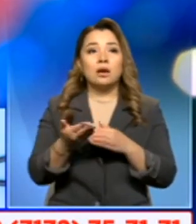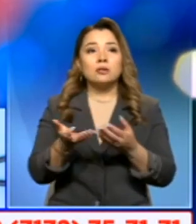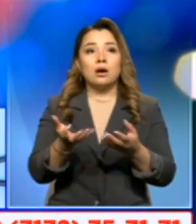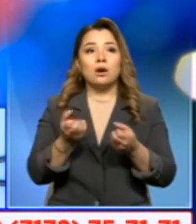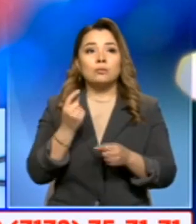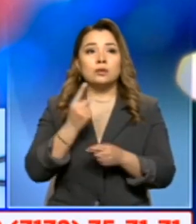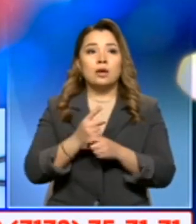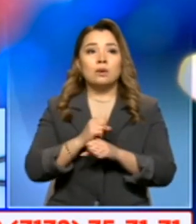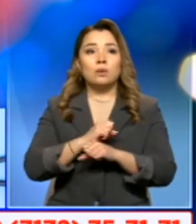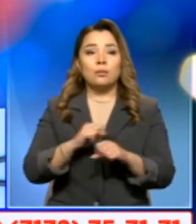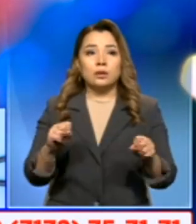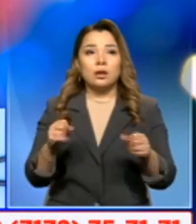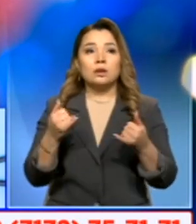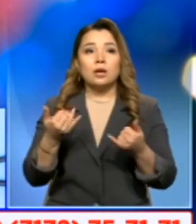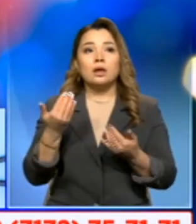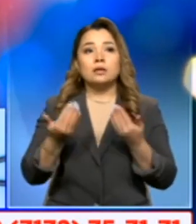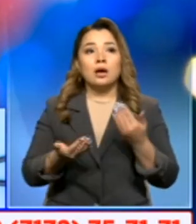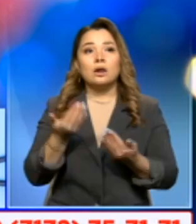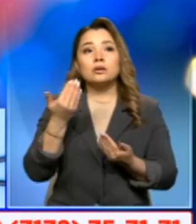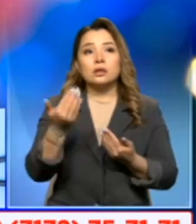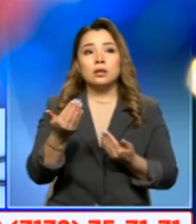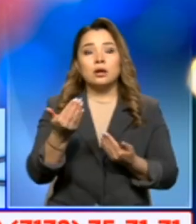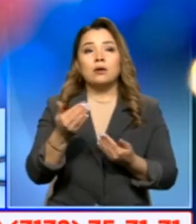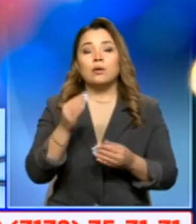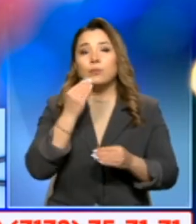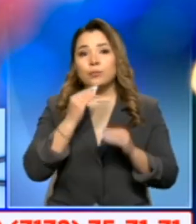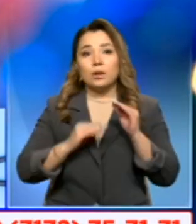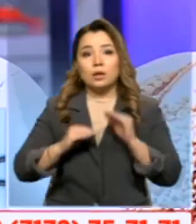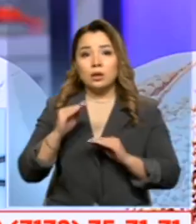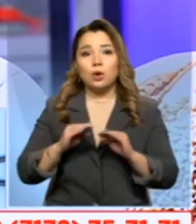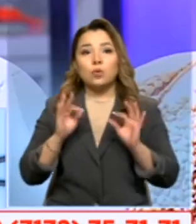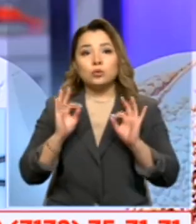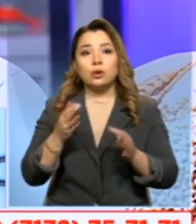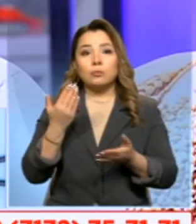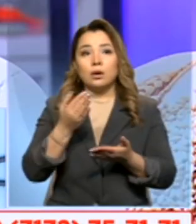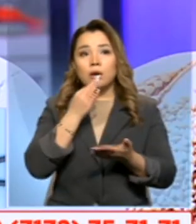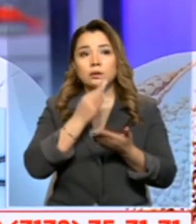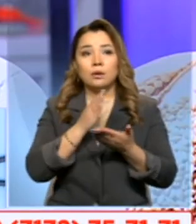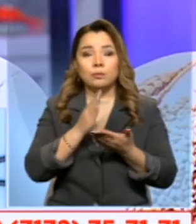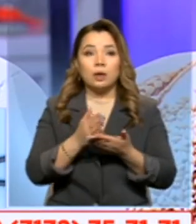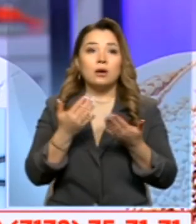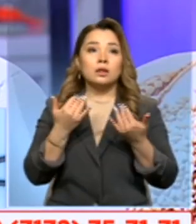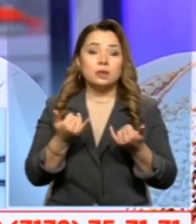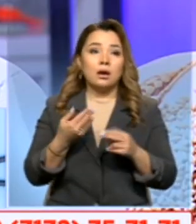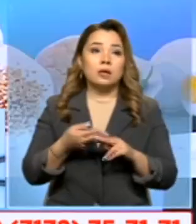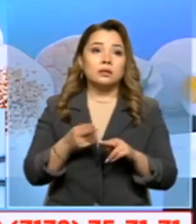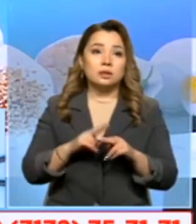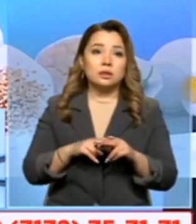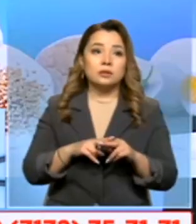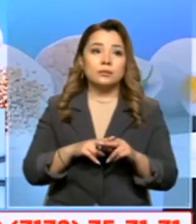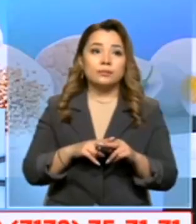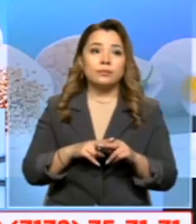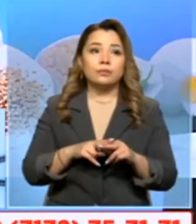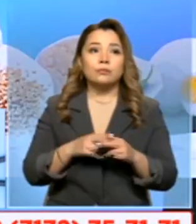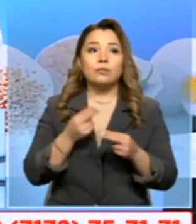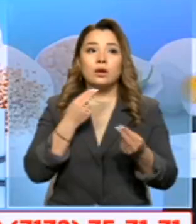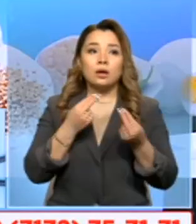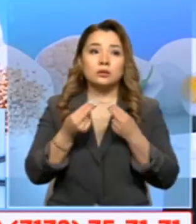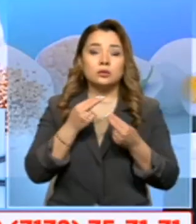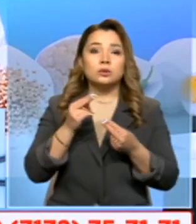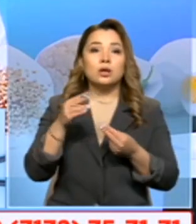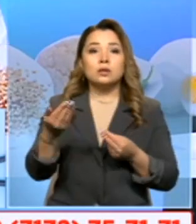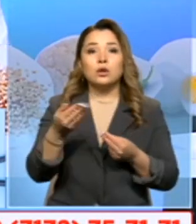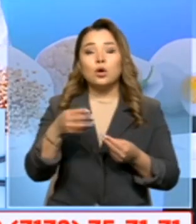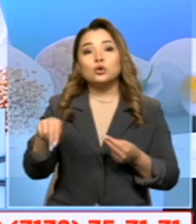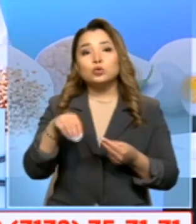қабылдай берудің қажеті жоқ, егер сіздің рационыңыз дұрыс болатын болса. Әсіресе, ас тұзы ғой,